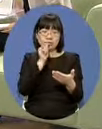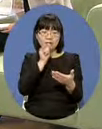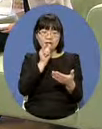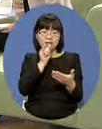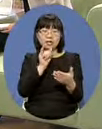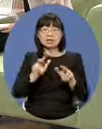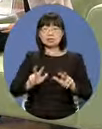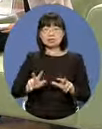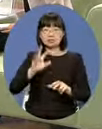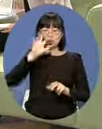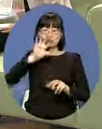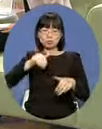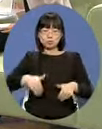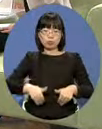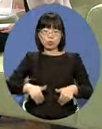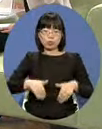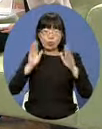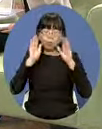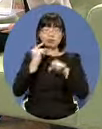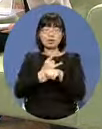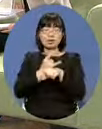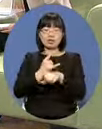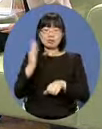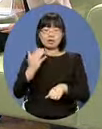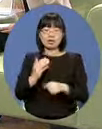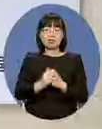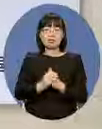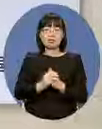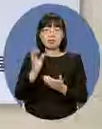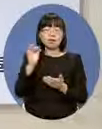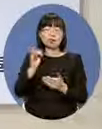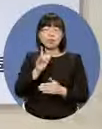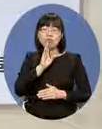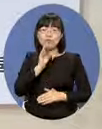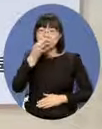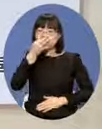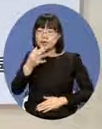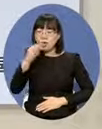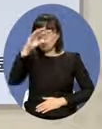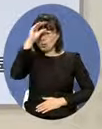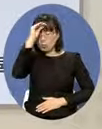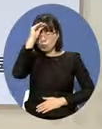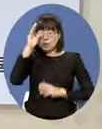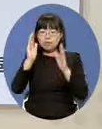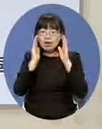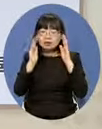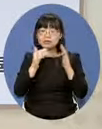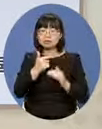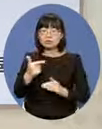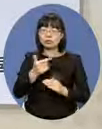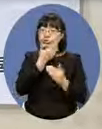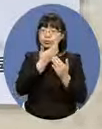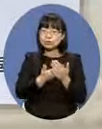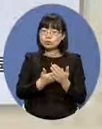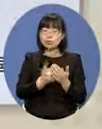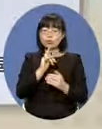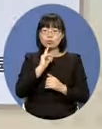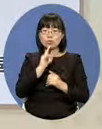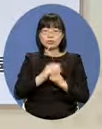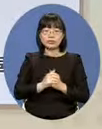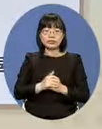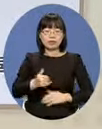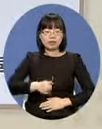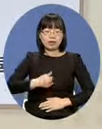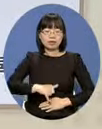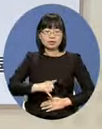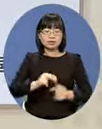지금 가치관의 연습해야겠어요. 차이가 공부를 좀 해야 정말 많이 되겠네요. 힘들어요. 그런데 여기서 우리가 이제 모델 학습이 되게 중요하다라고 하는 거예요.